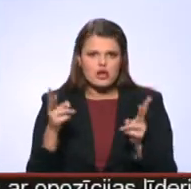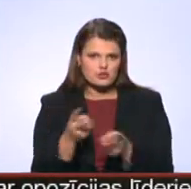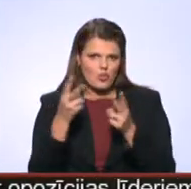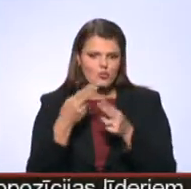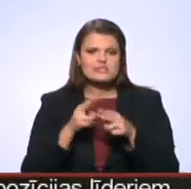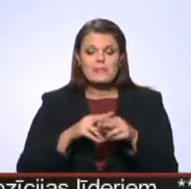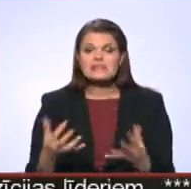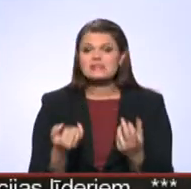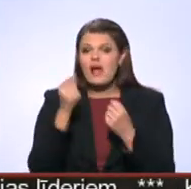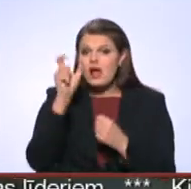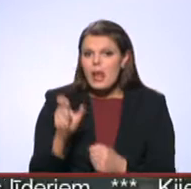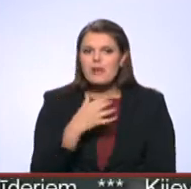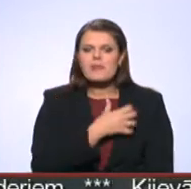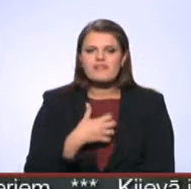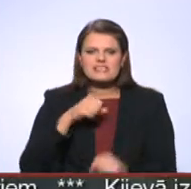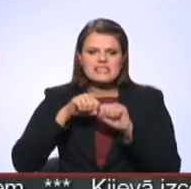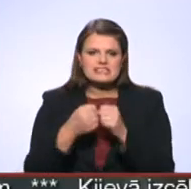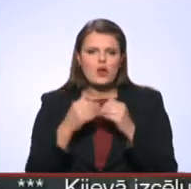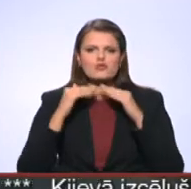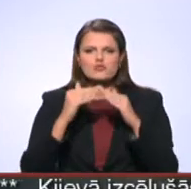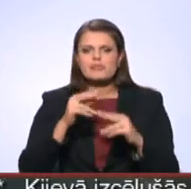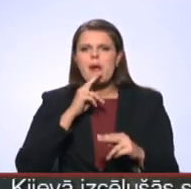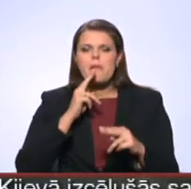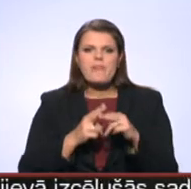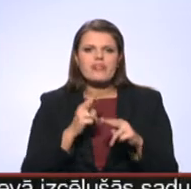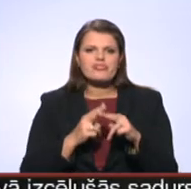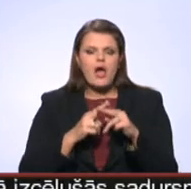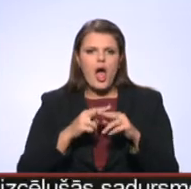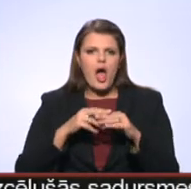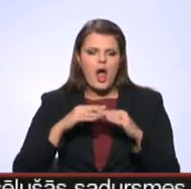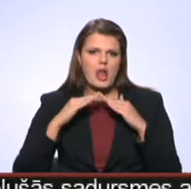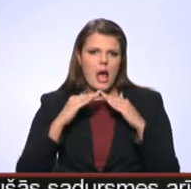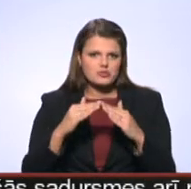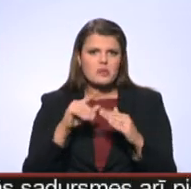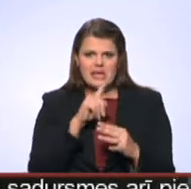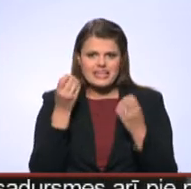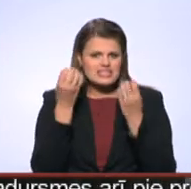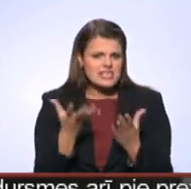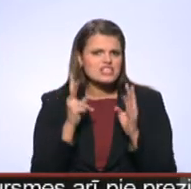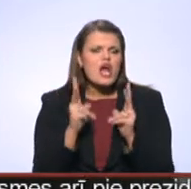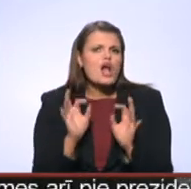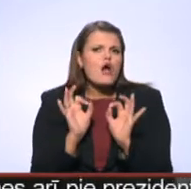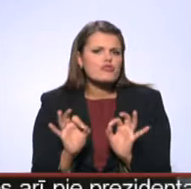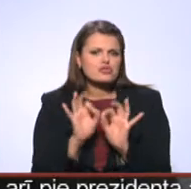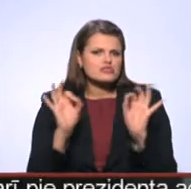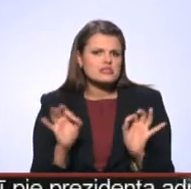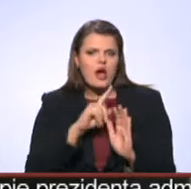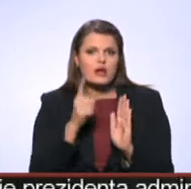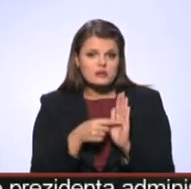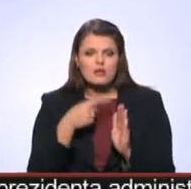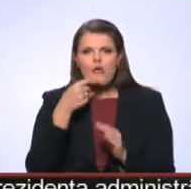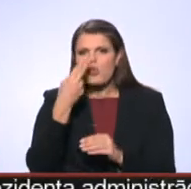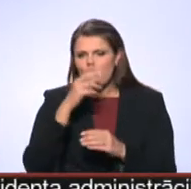tāpēc glābējiem nācies uzlaust jumta metāla apšuvumu. Bet ir skaidrs, kā tieši tas izcēlās? Tātad no